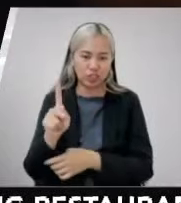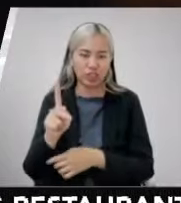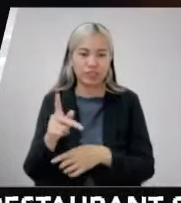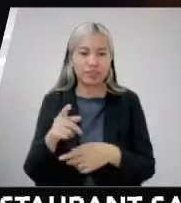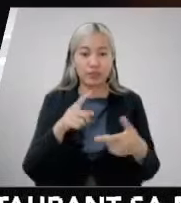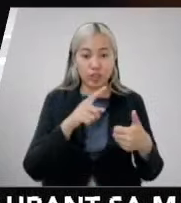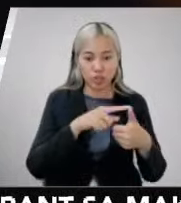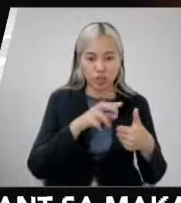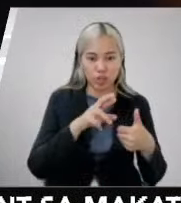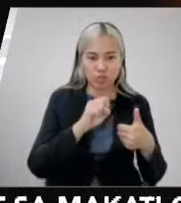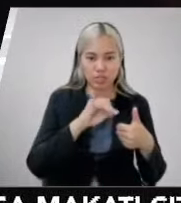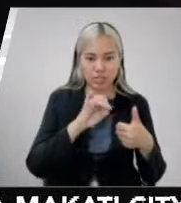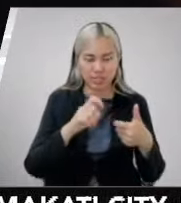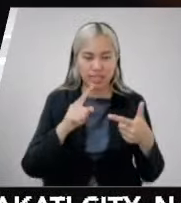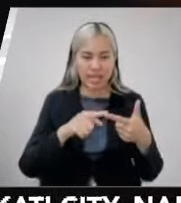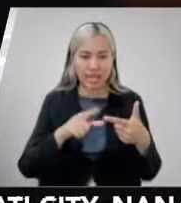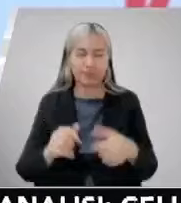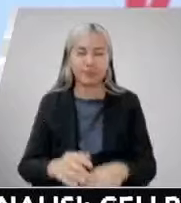Lisa.